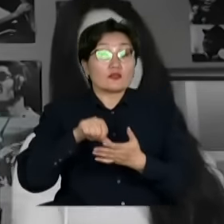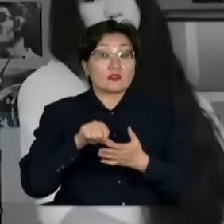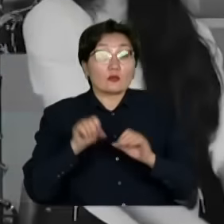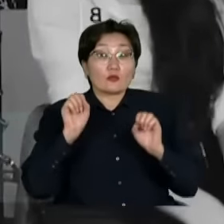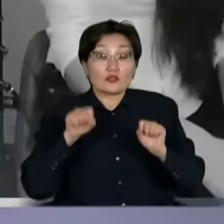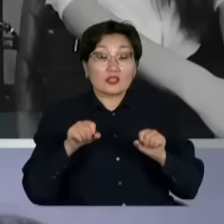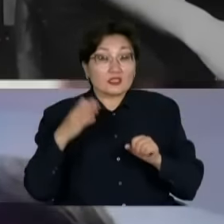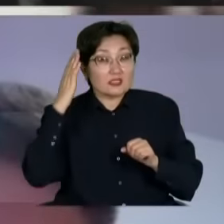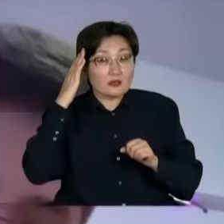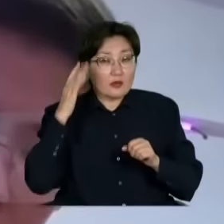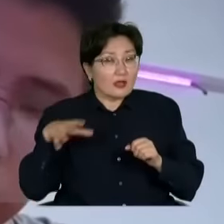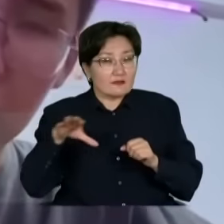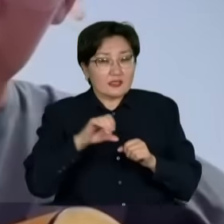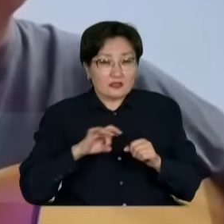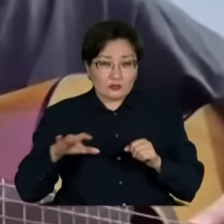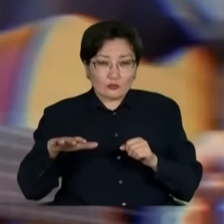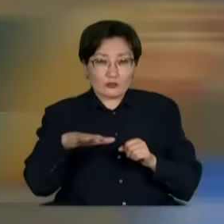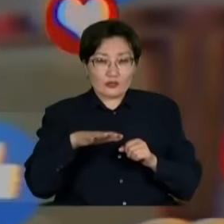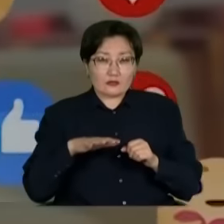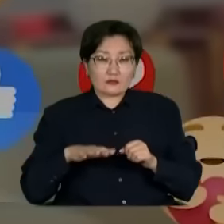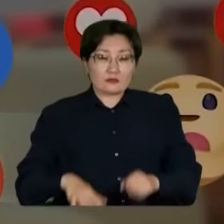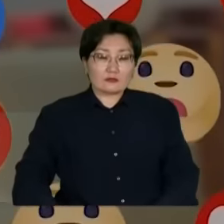нём могут таланты со всей